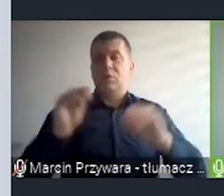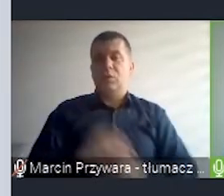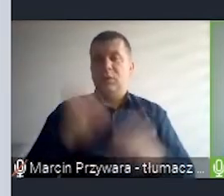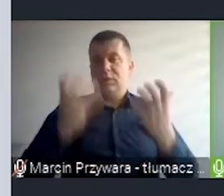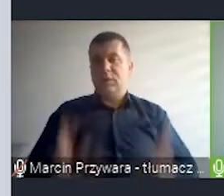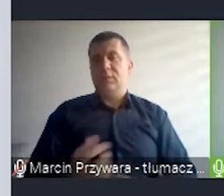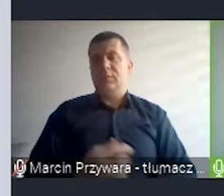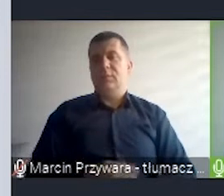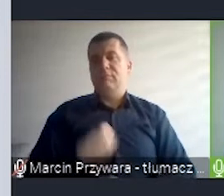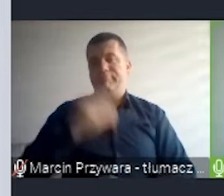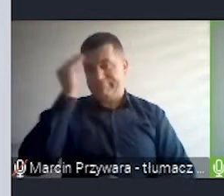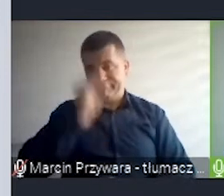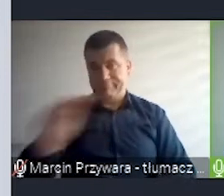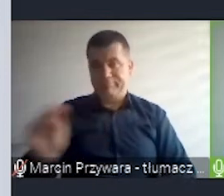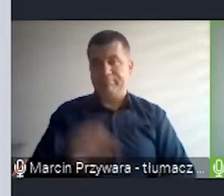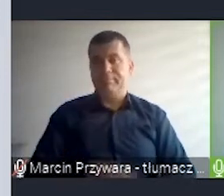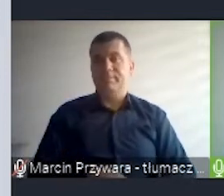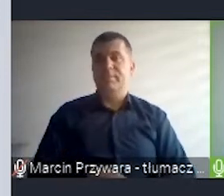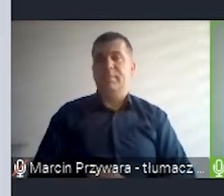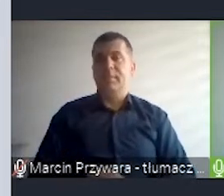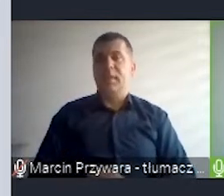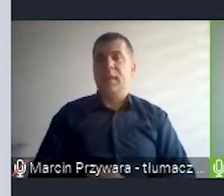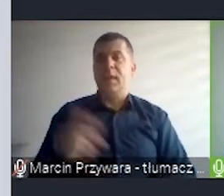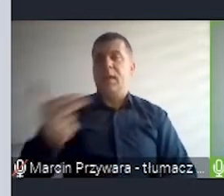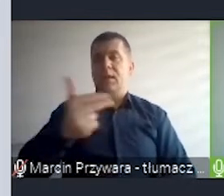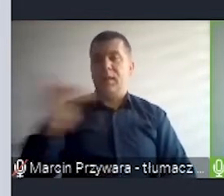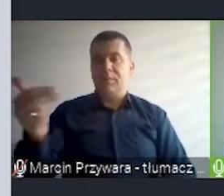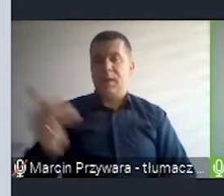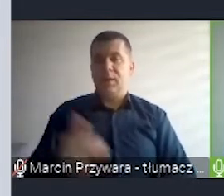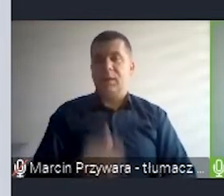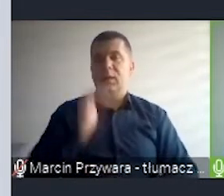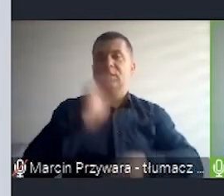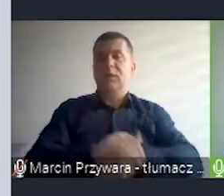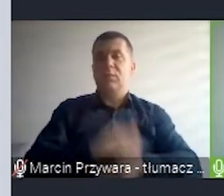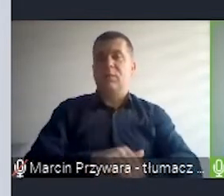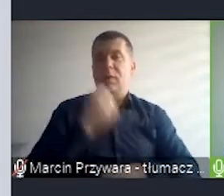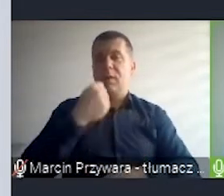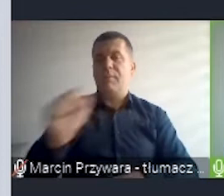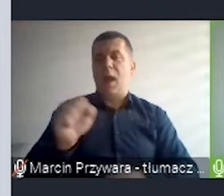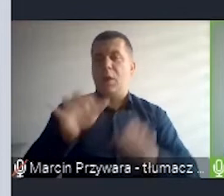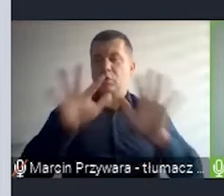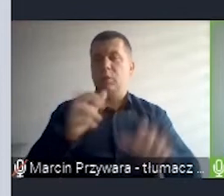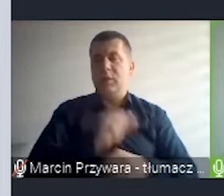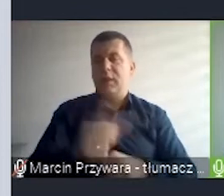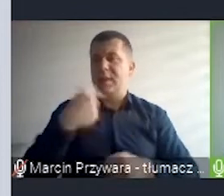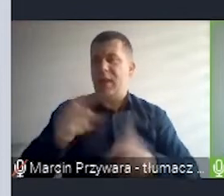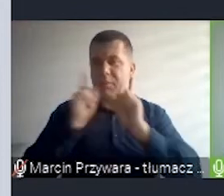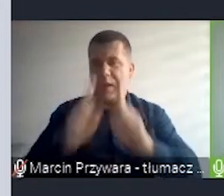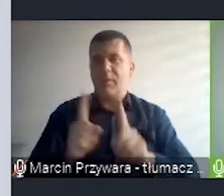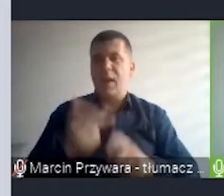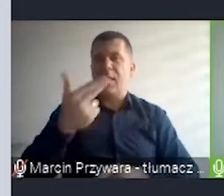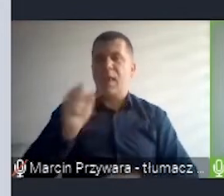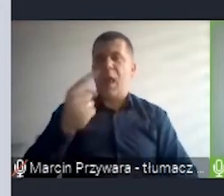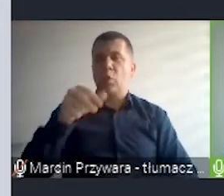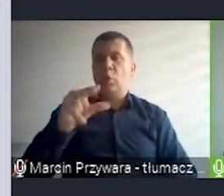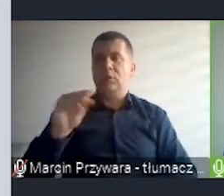chcę Państwu zaznaczyć, że w temacie zamówień jest bardzo dużo nieprawidłowości i nadużyć.